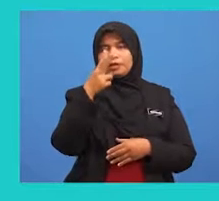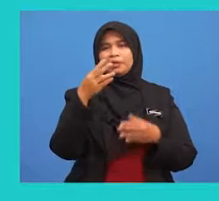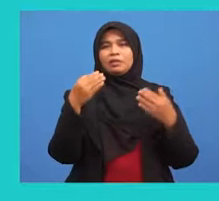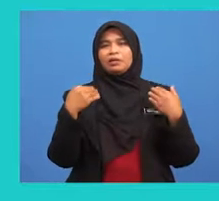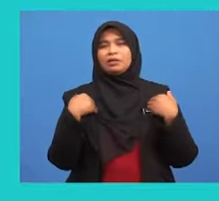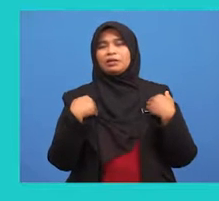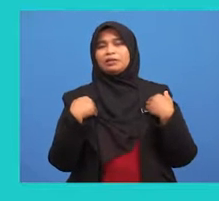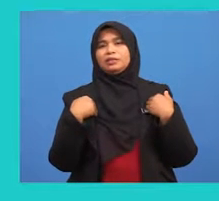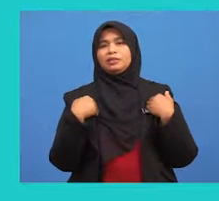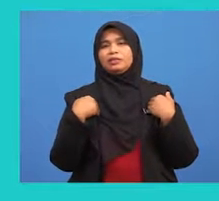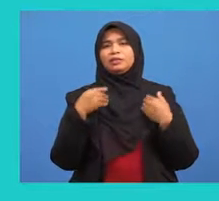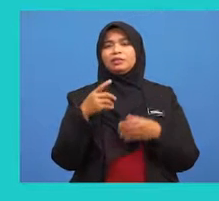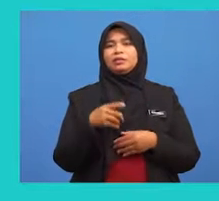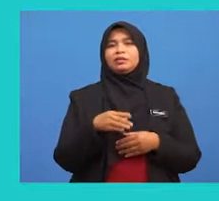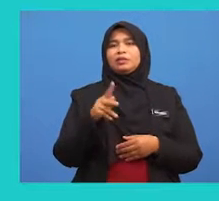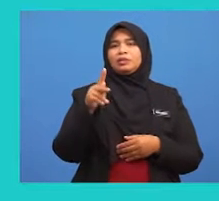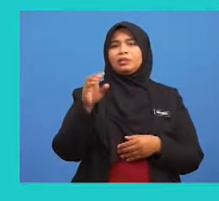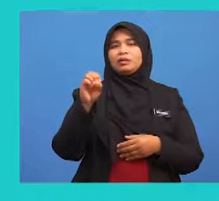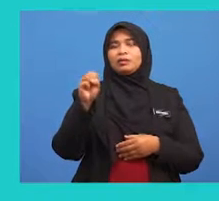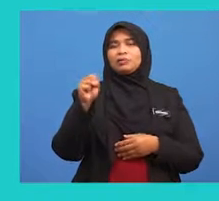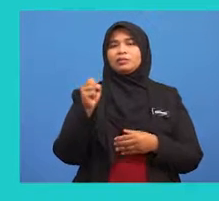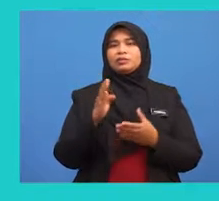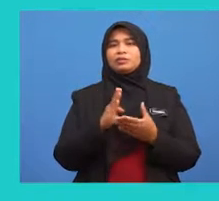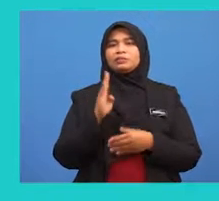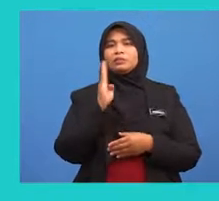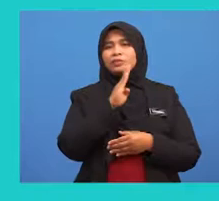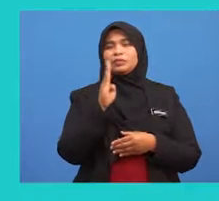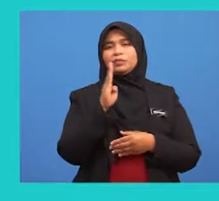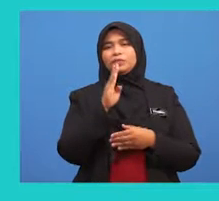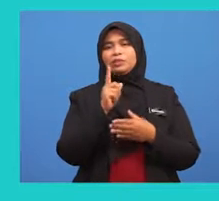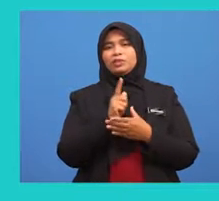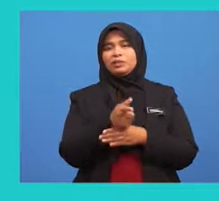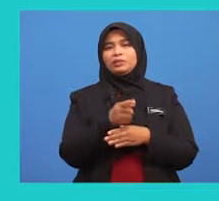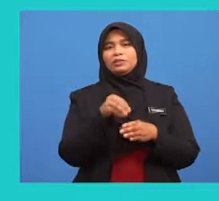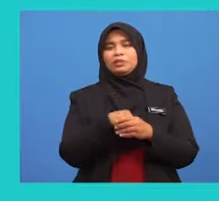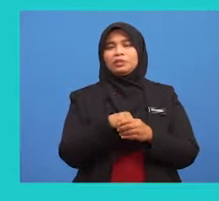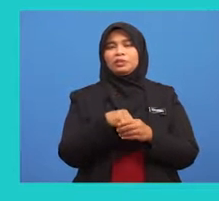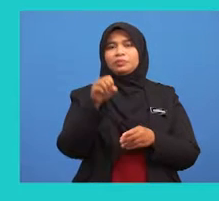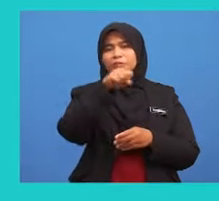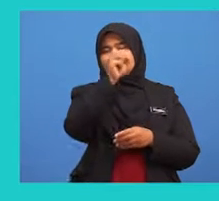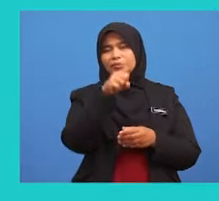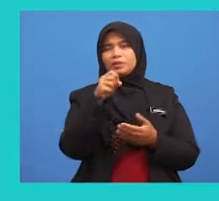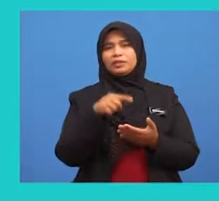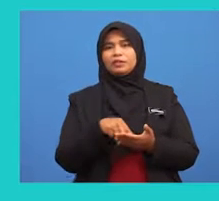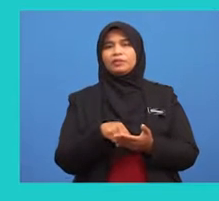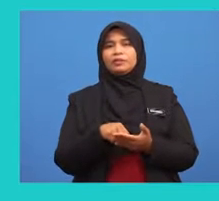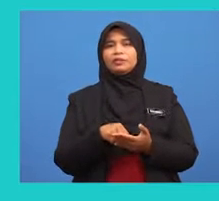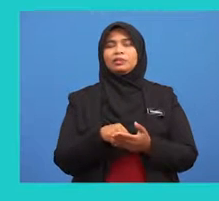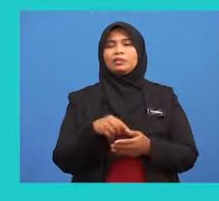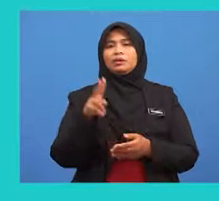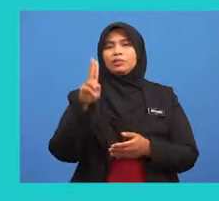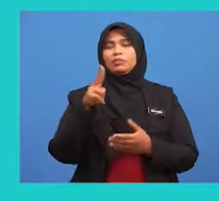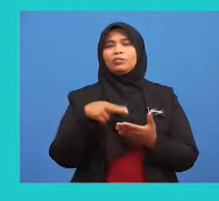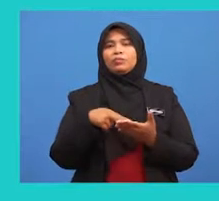terdapat satu-satunya kos buruh langsung yang ada dalam soalan ini, iaitu upah